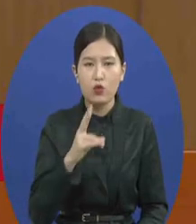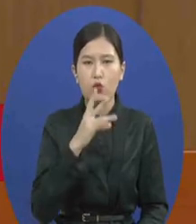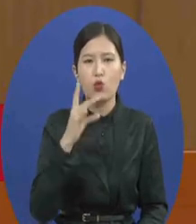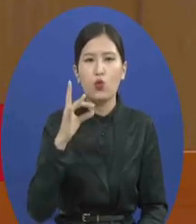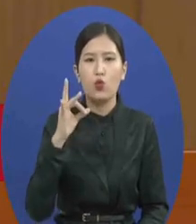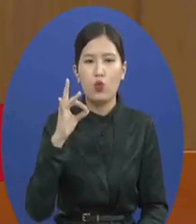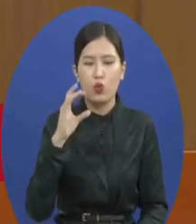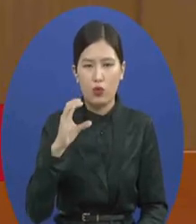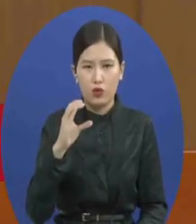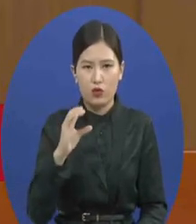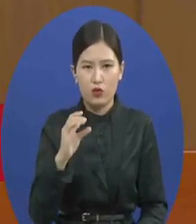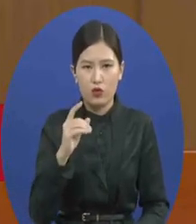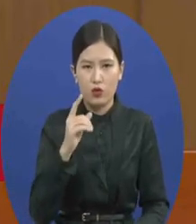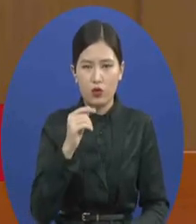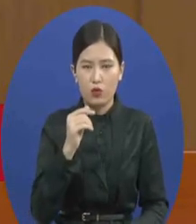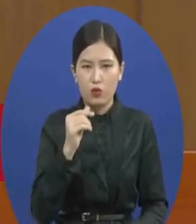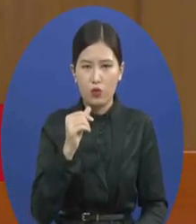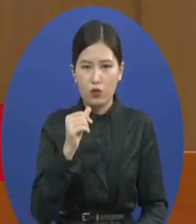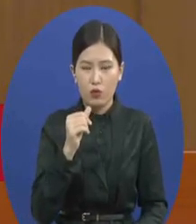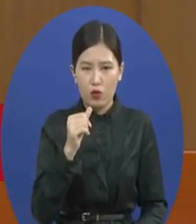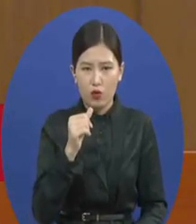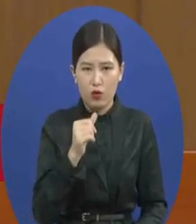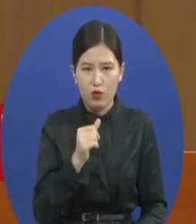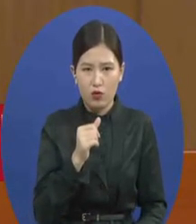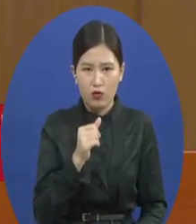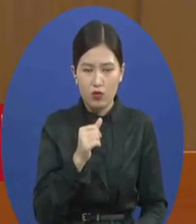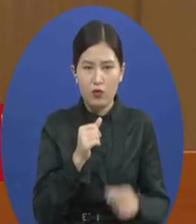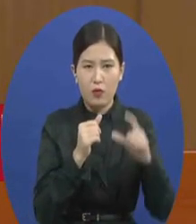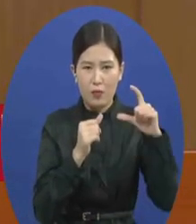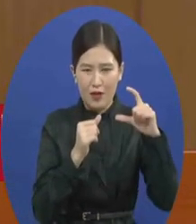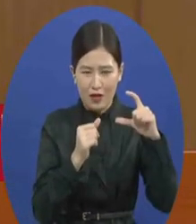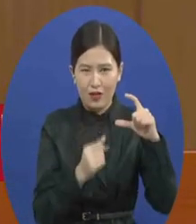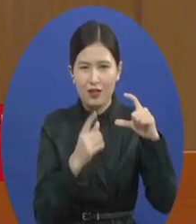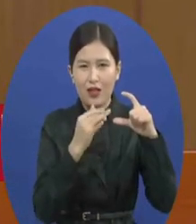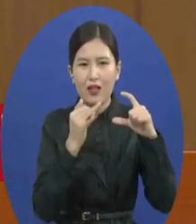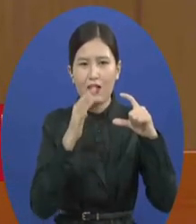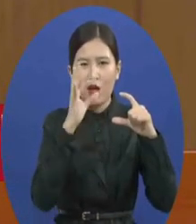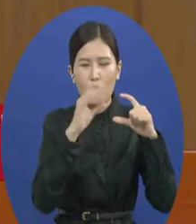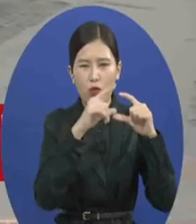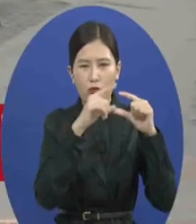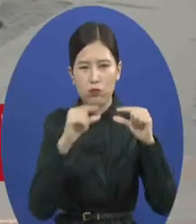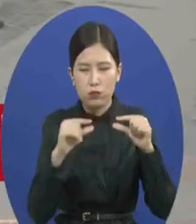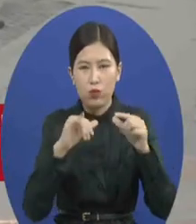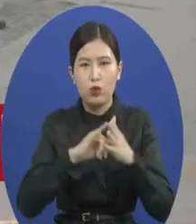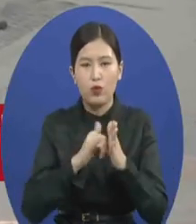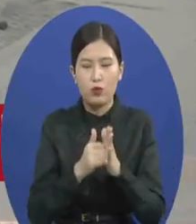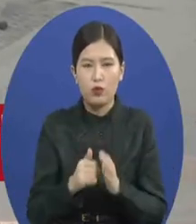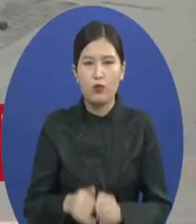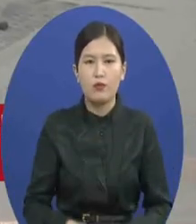үнийг юуны шахмал төлшний үнийг 75% бууруулж байна гэсэн үг.